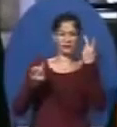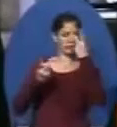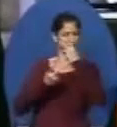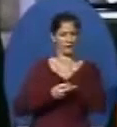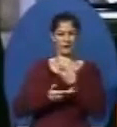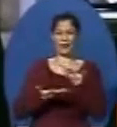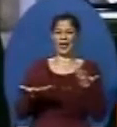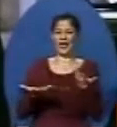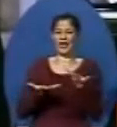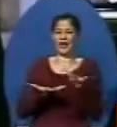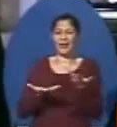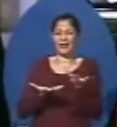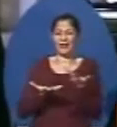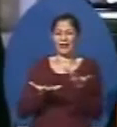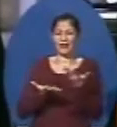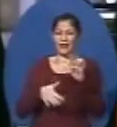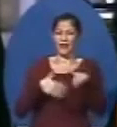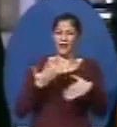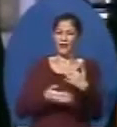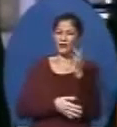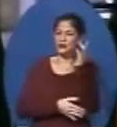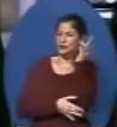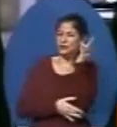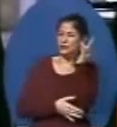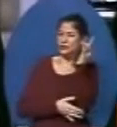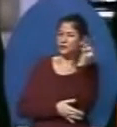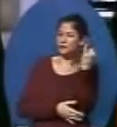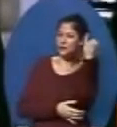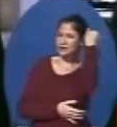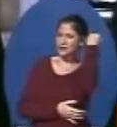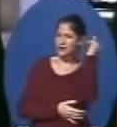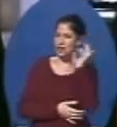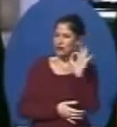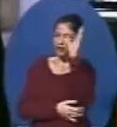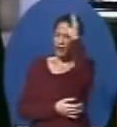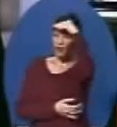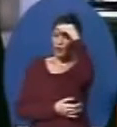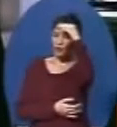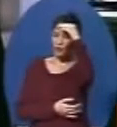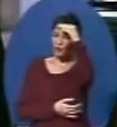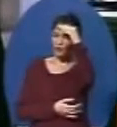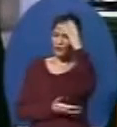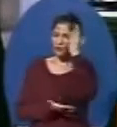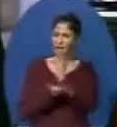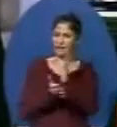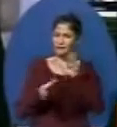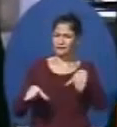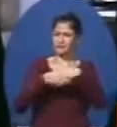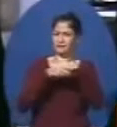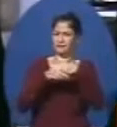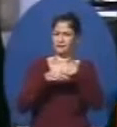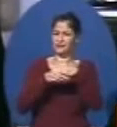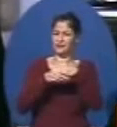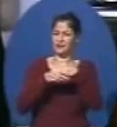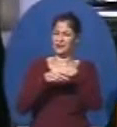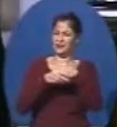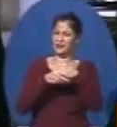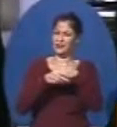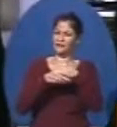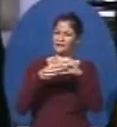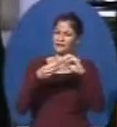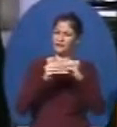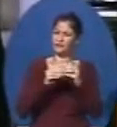מבינתי כיצד כששולה זקן הגיע לעסקת טיעון, וראיות נוספות נוספו. הם הסכימו לקבל